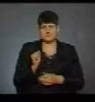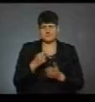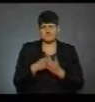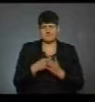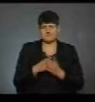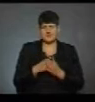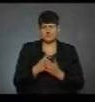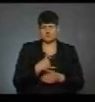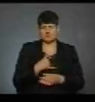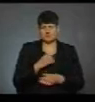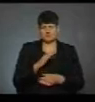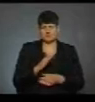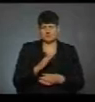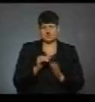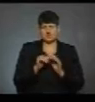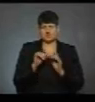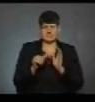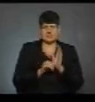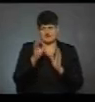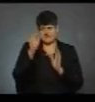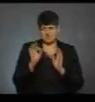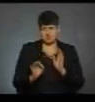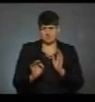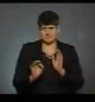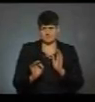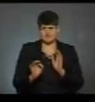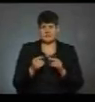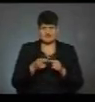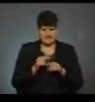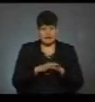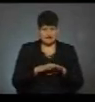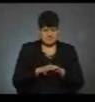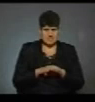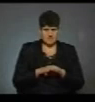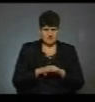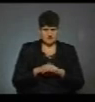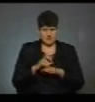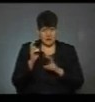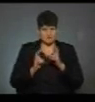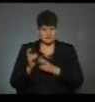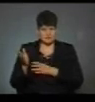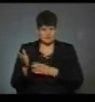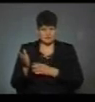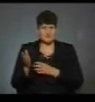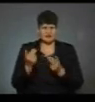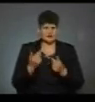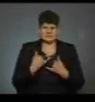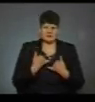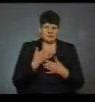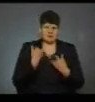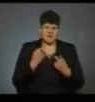вартість, в нас буде знижена приблизно на 16%. Це ми як говоримо для населення, так і для комунального підприємства? Так, у нас зараз немає